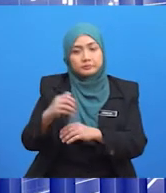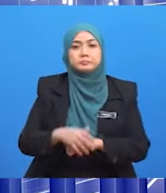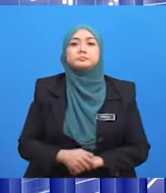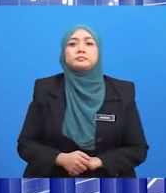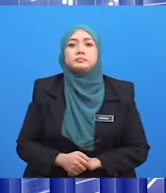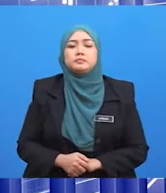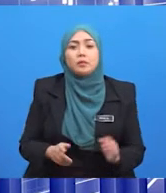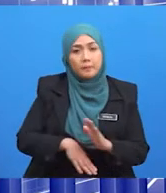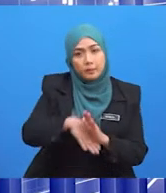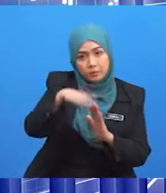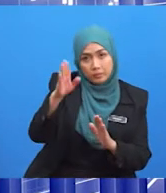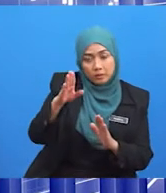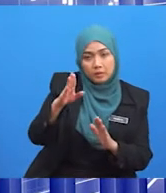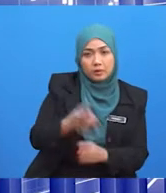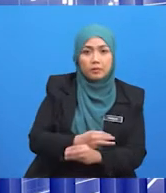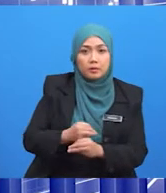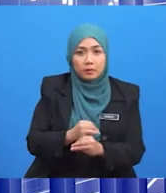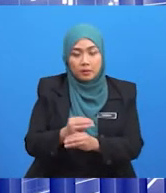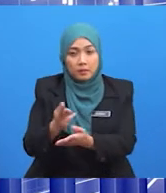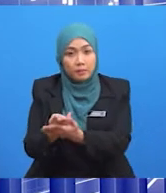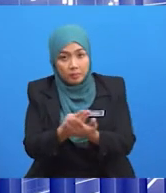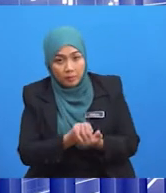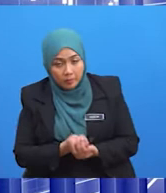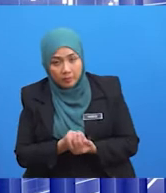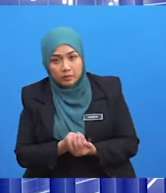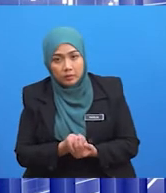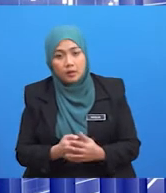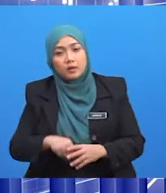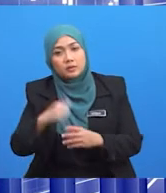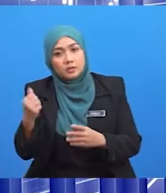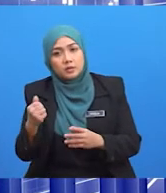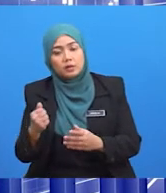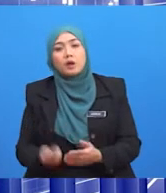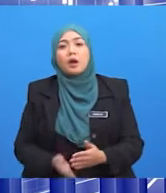permintaan melebihi penawaran, kadar pertukaran asing akan naik.